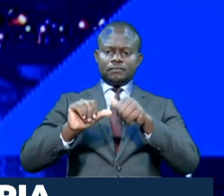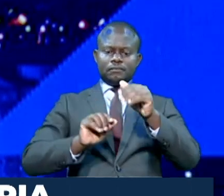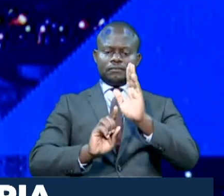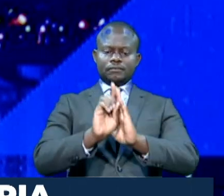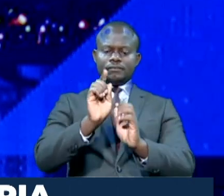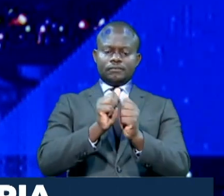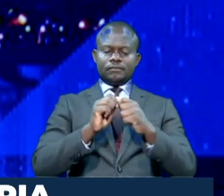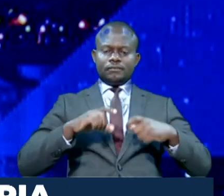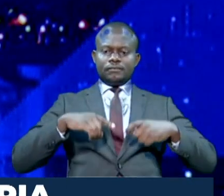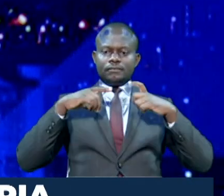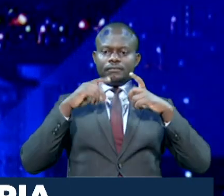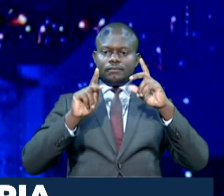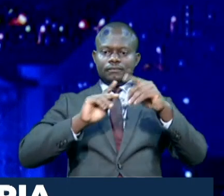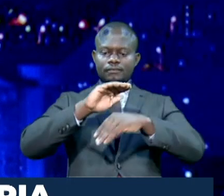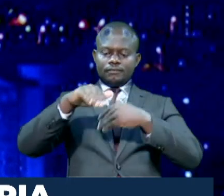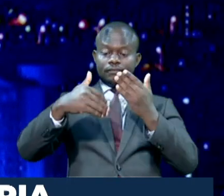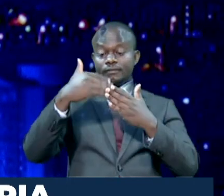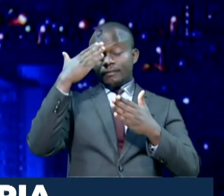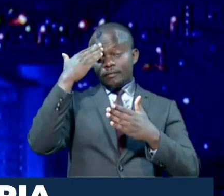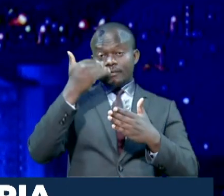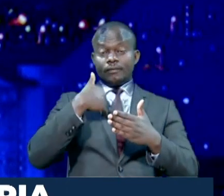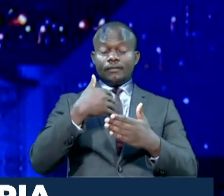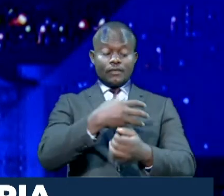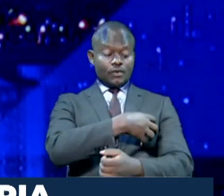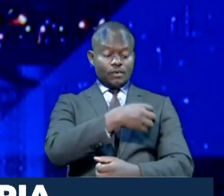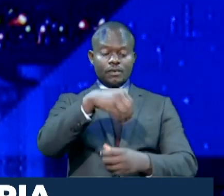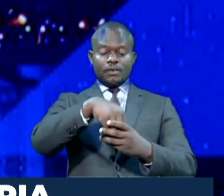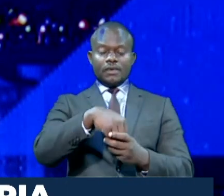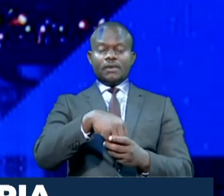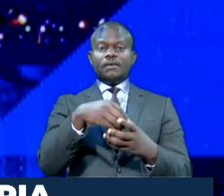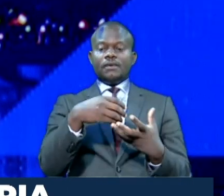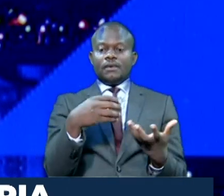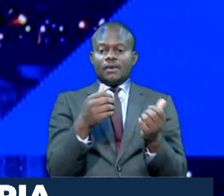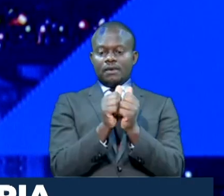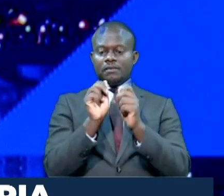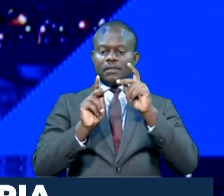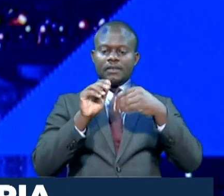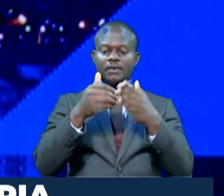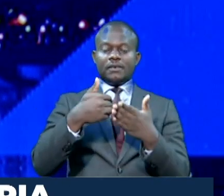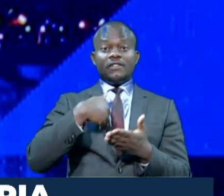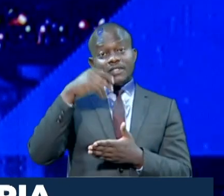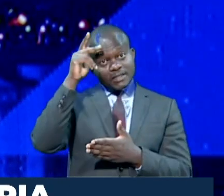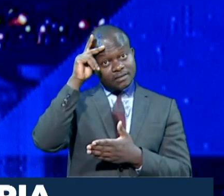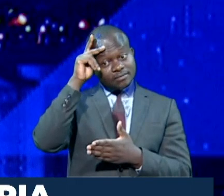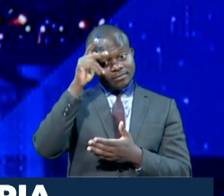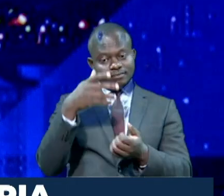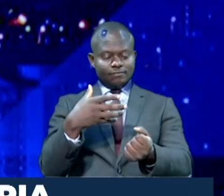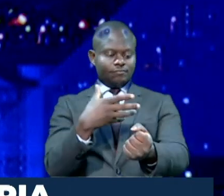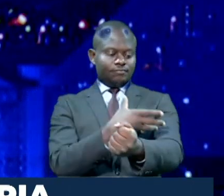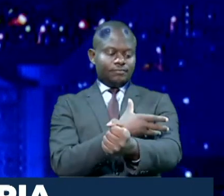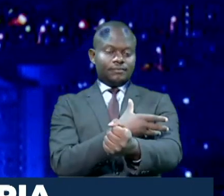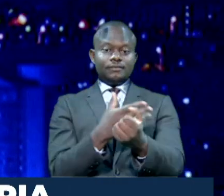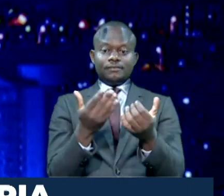n'iterambere n'imibereho y'abaturage ngo kuko ufite ubukungu burimo umutungo kamere ndetse n'abantu bafite ubumenyi n'ubushobozi.